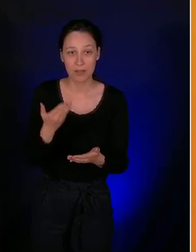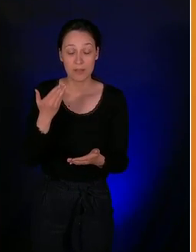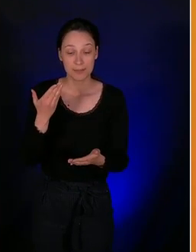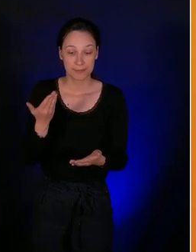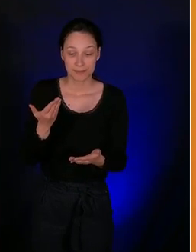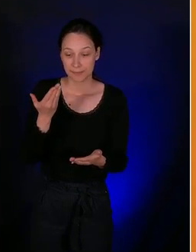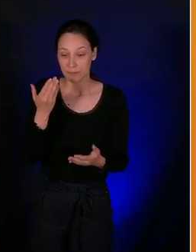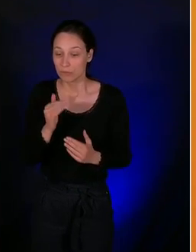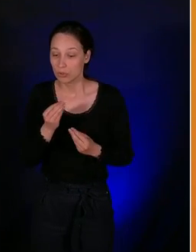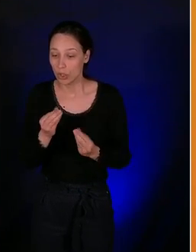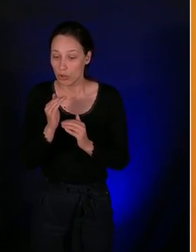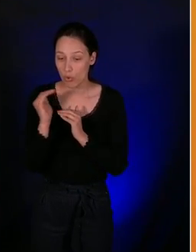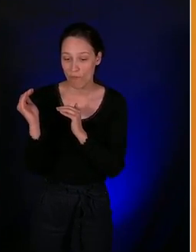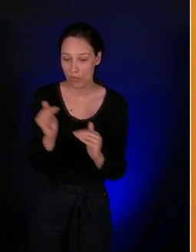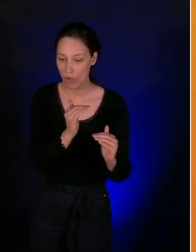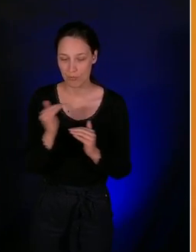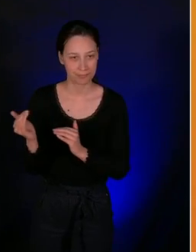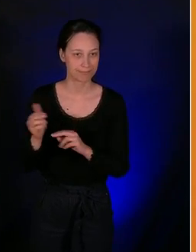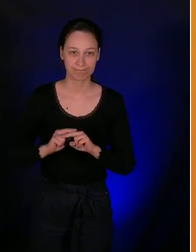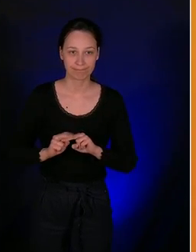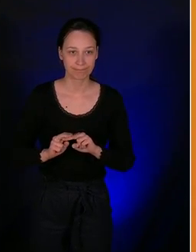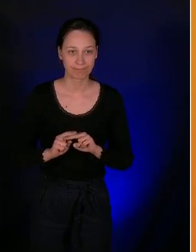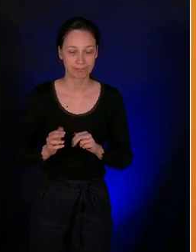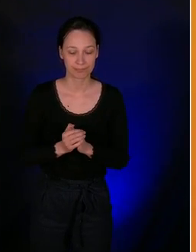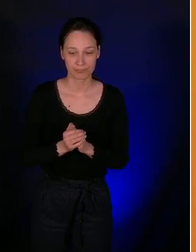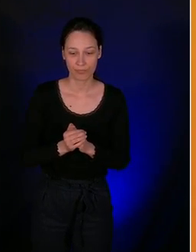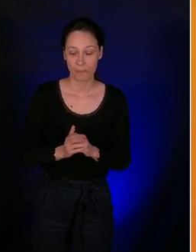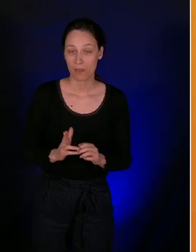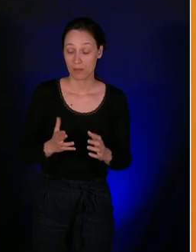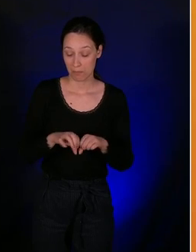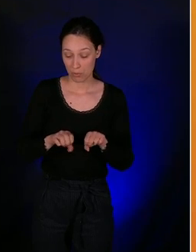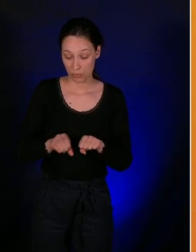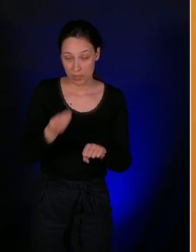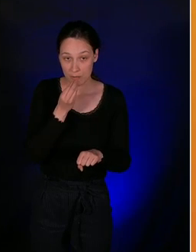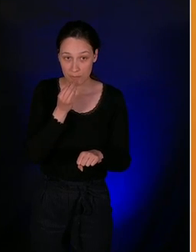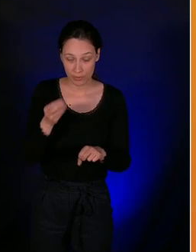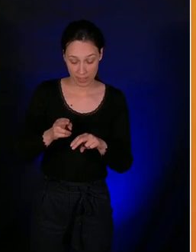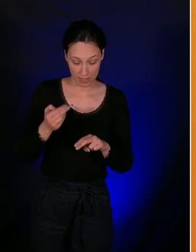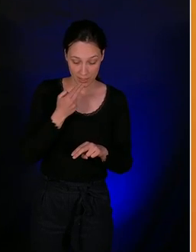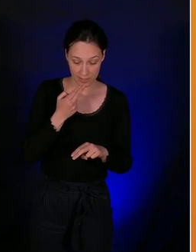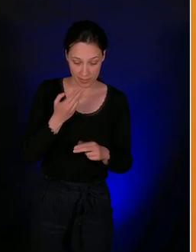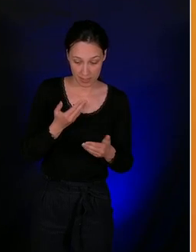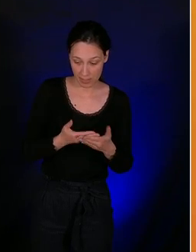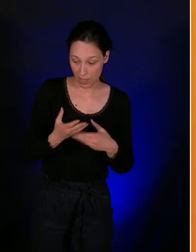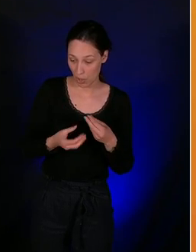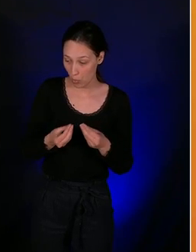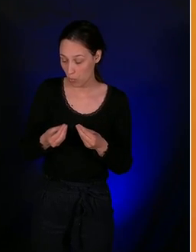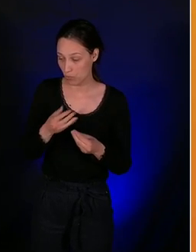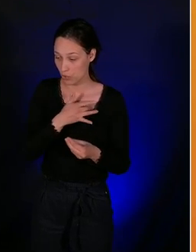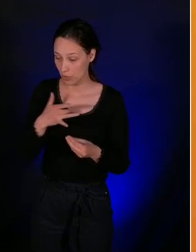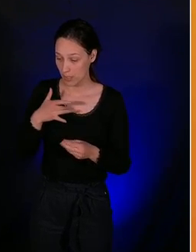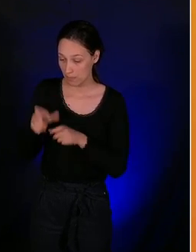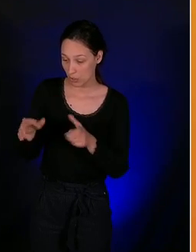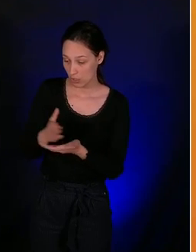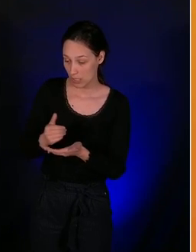des consommateurs. La qualité des produits alimentaires et la santé des salariés sont sacrifiées.